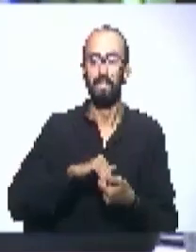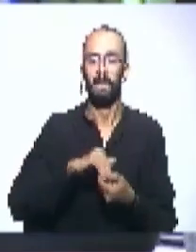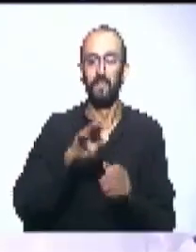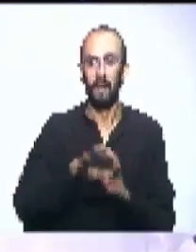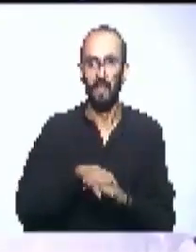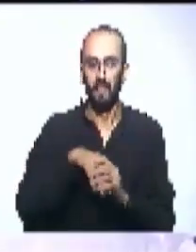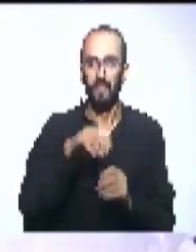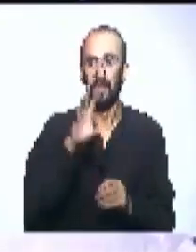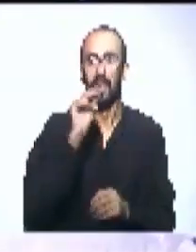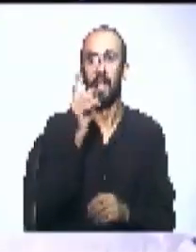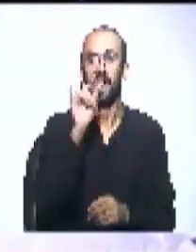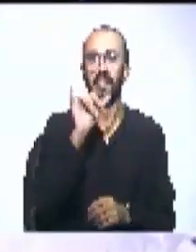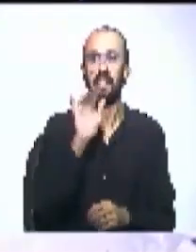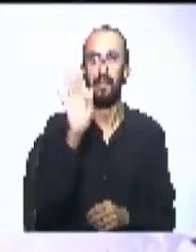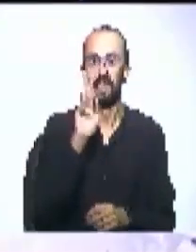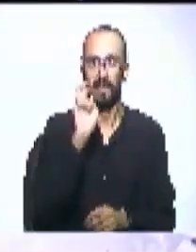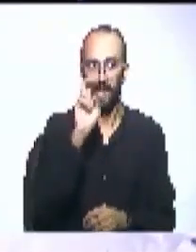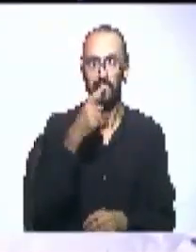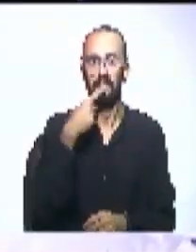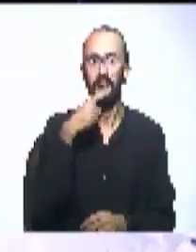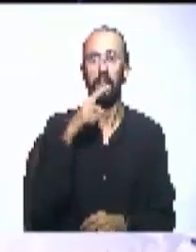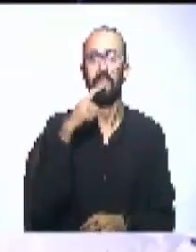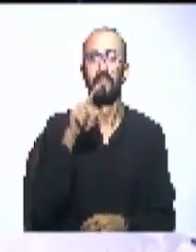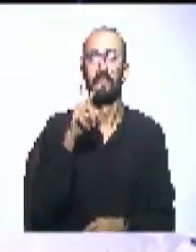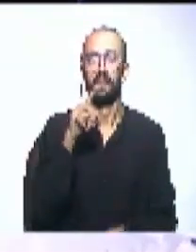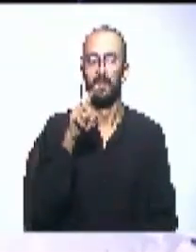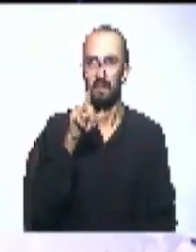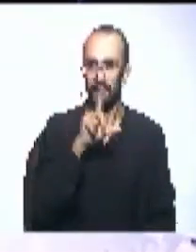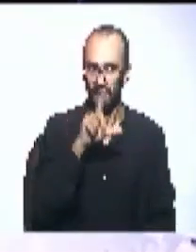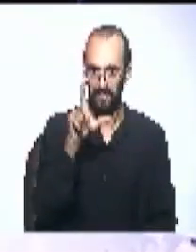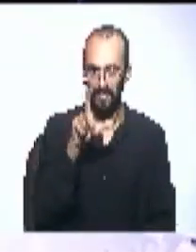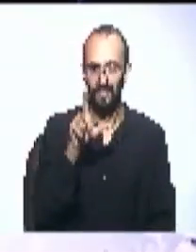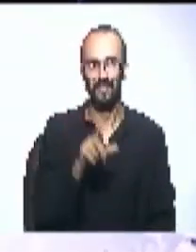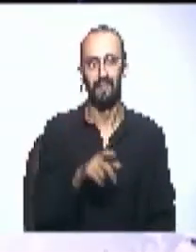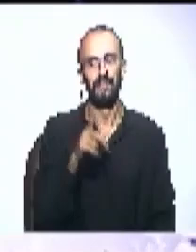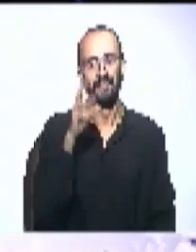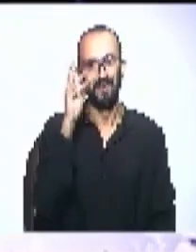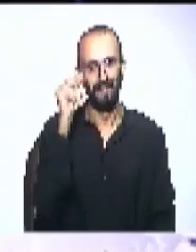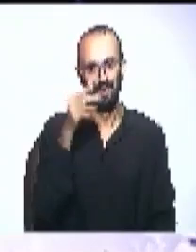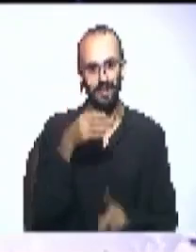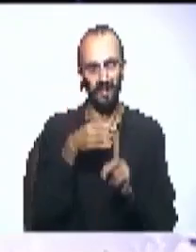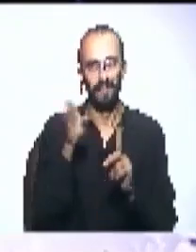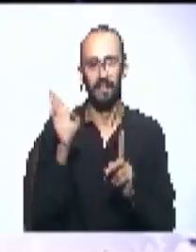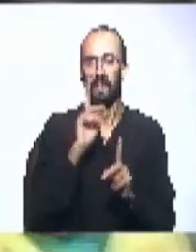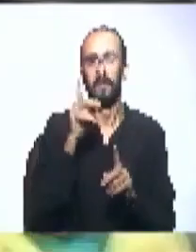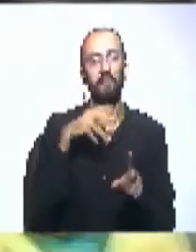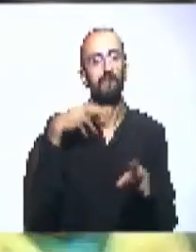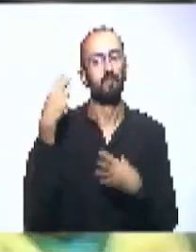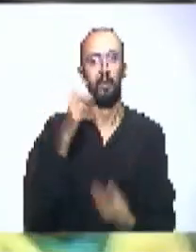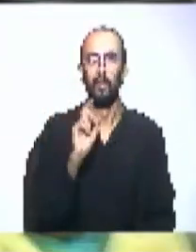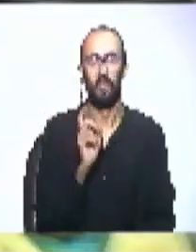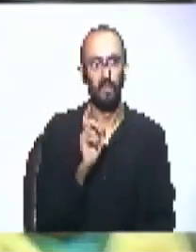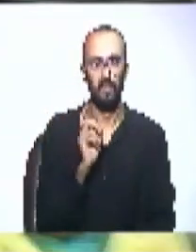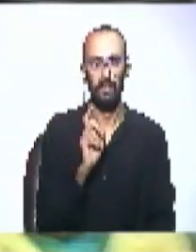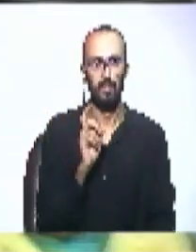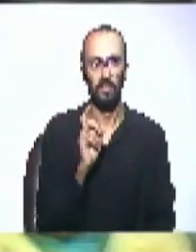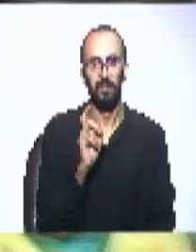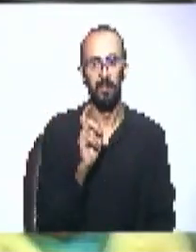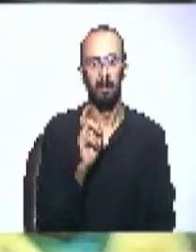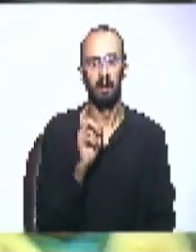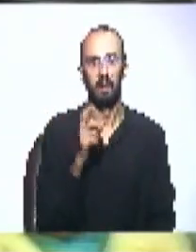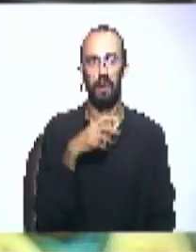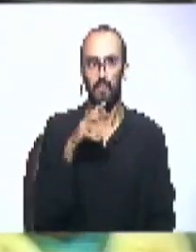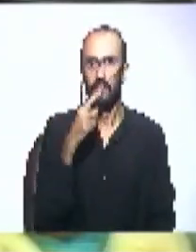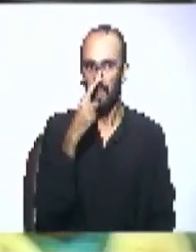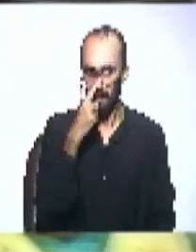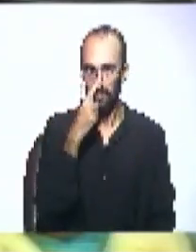الهريسه الاسكندراني بس يظهر ان حضرتك انشغلت عن الفكره لا ما انشغلتش ما انشغلتش طيب. هعملها